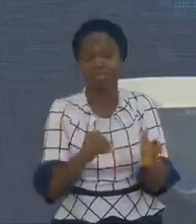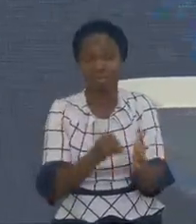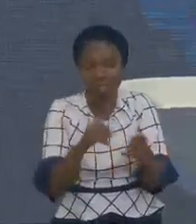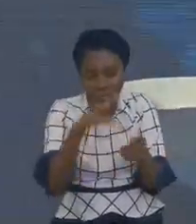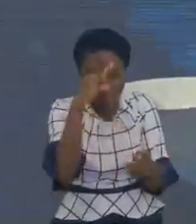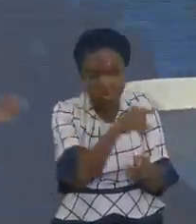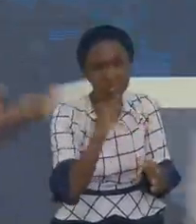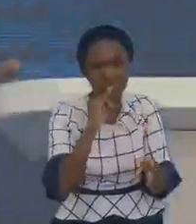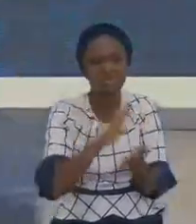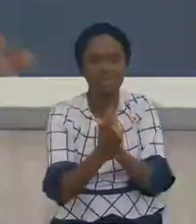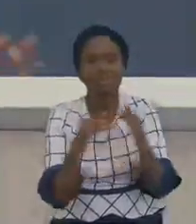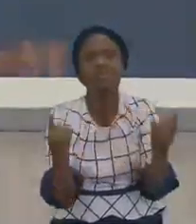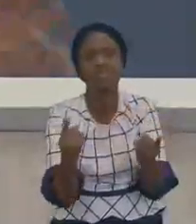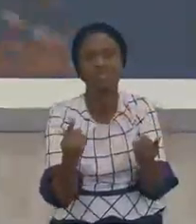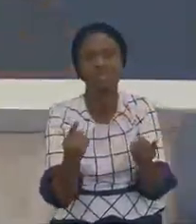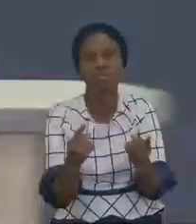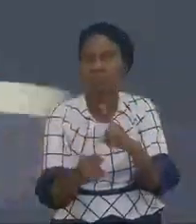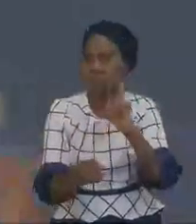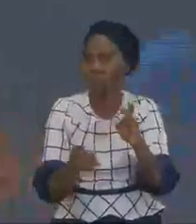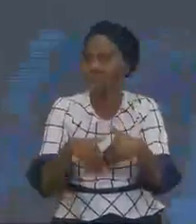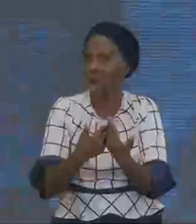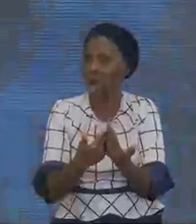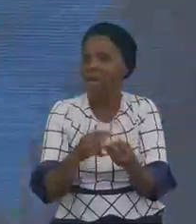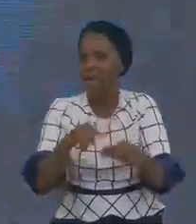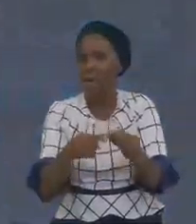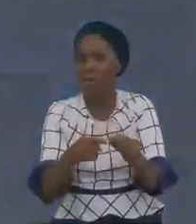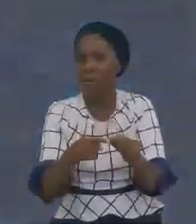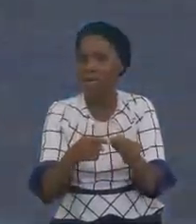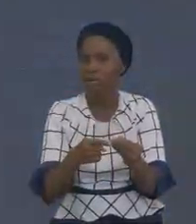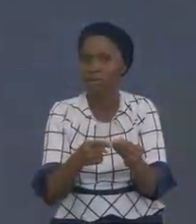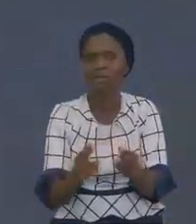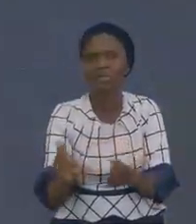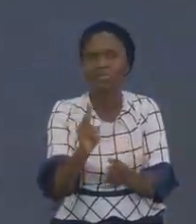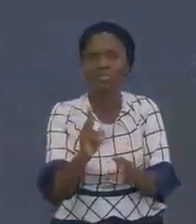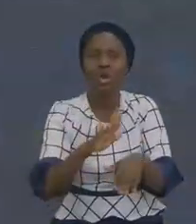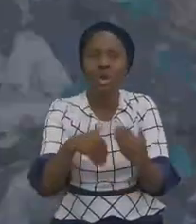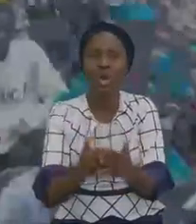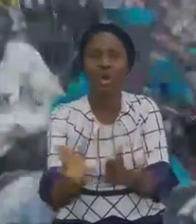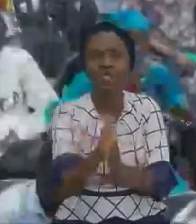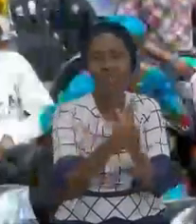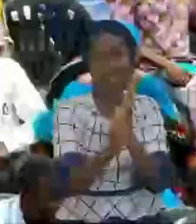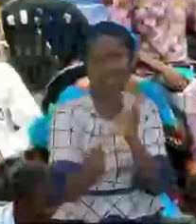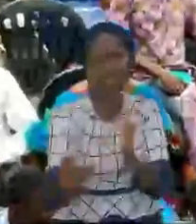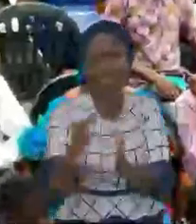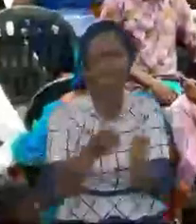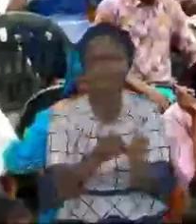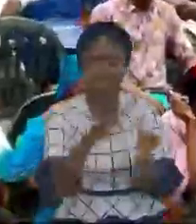Si tu amènes tes dons pour les utiliser de façon profitable pour la gloire de Dieu dans ta vie,